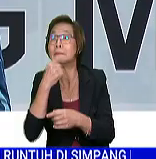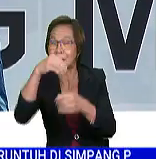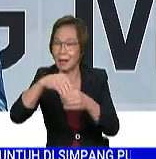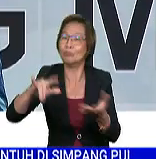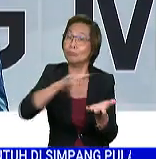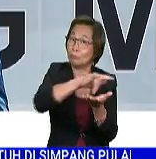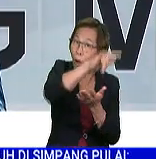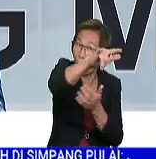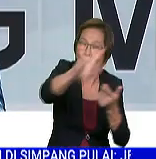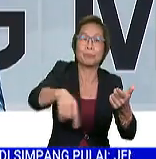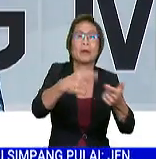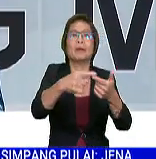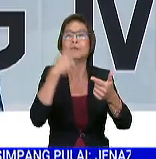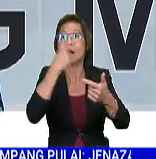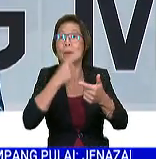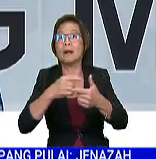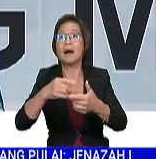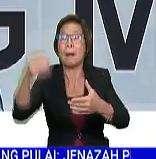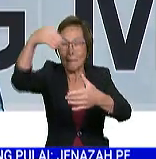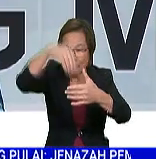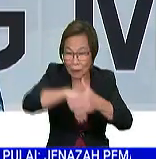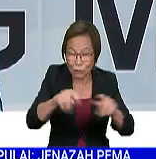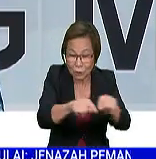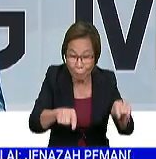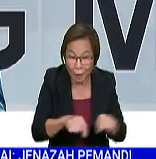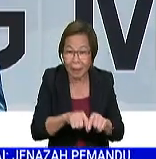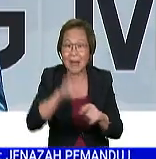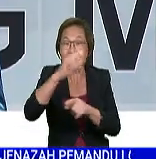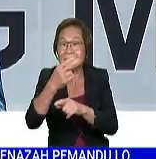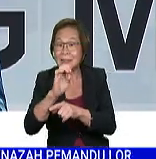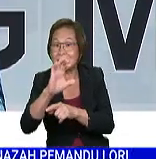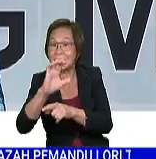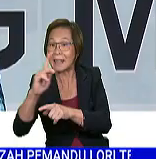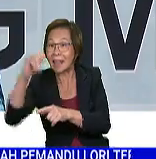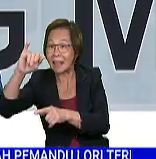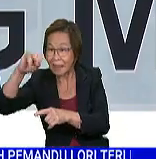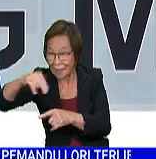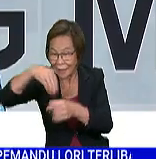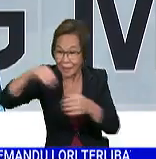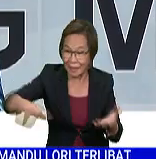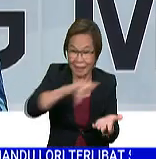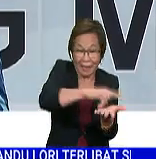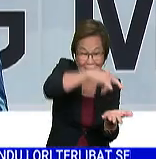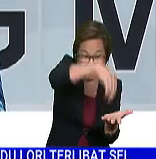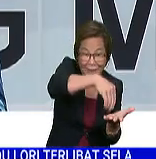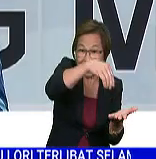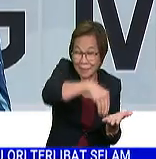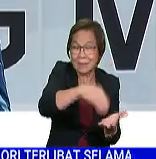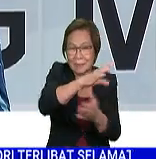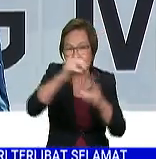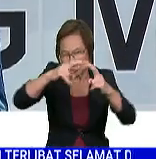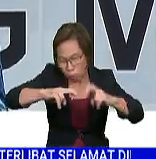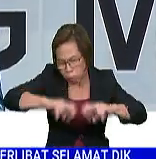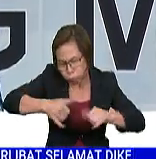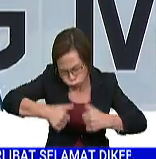pesawat, termasuklah mereka yang check-in kepada kawasan yang sama di KLIA, dan siasatan masih